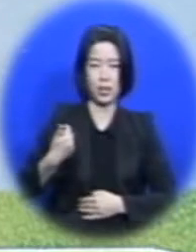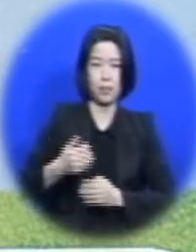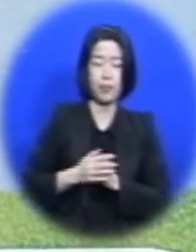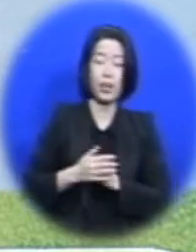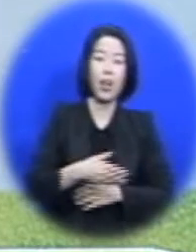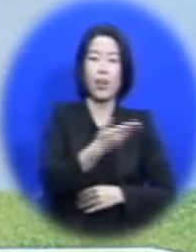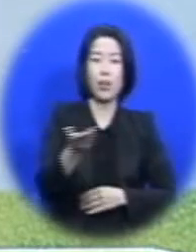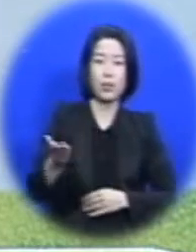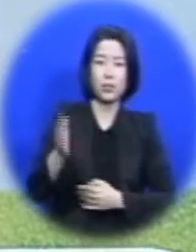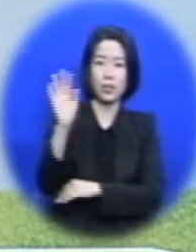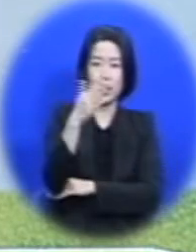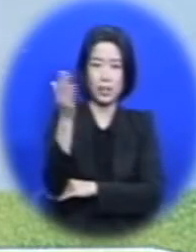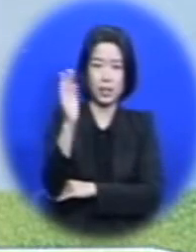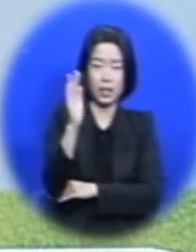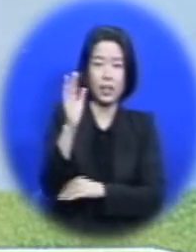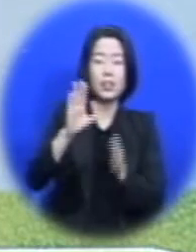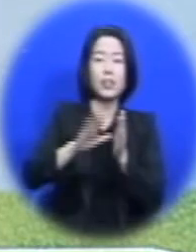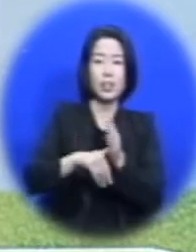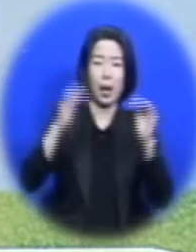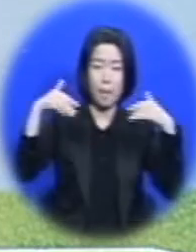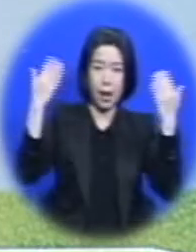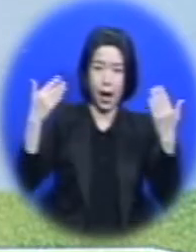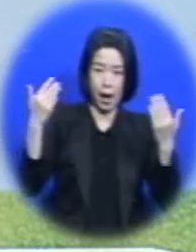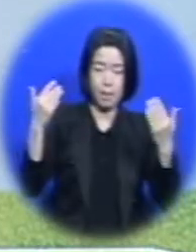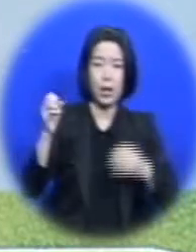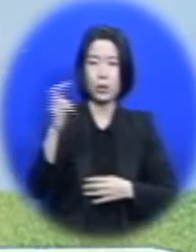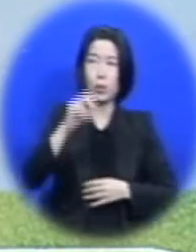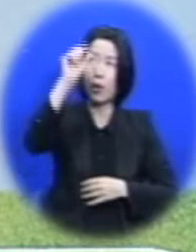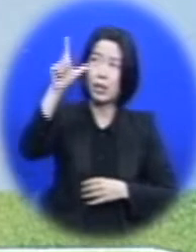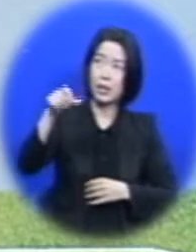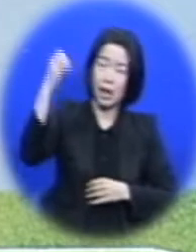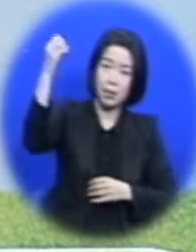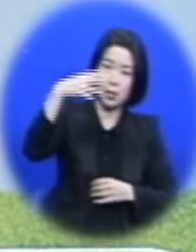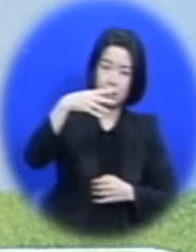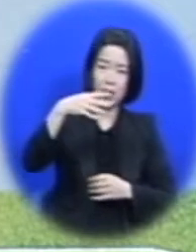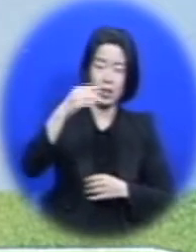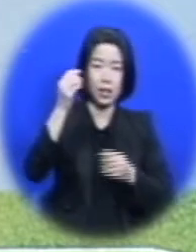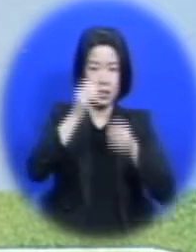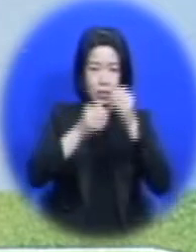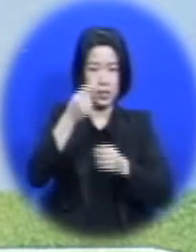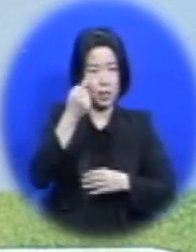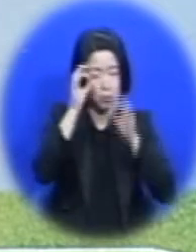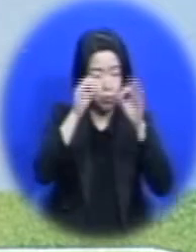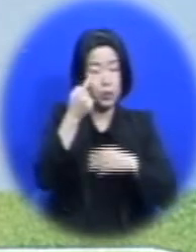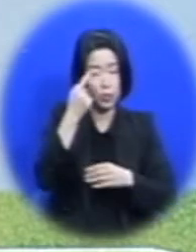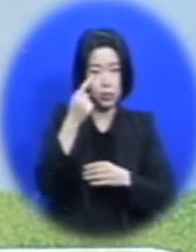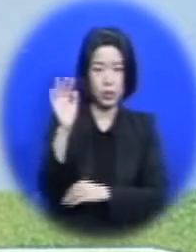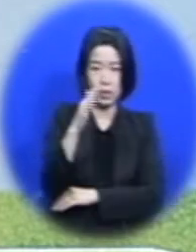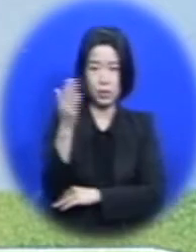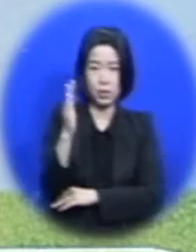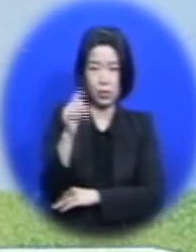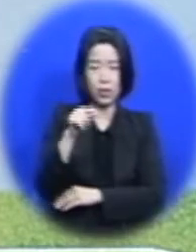여러분 갈때가 이렇게 흔들리지 않아요 바람이 불어서 또는 밤에 달빛 때문에 시인이 보는 눈입니다 그러나 그렇지